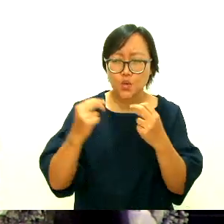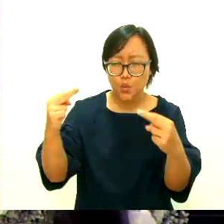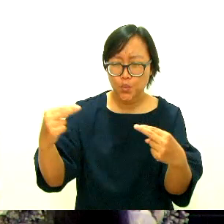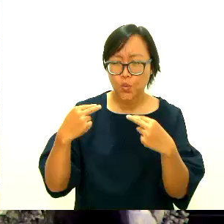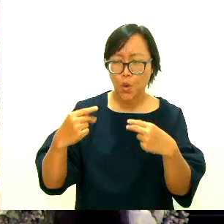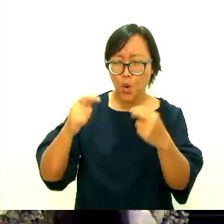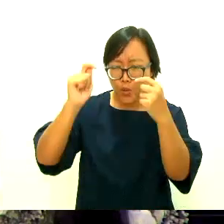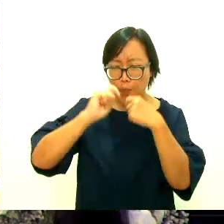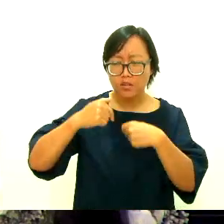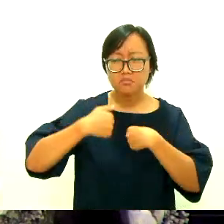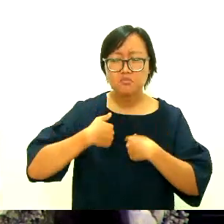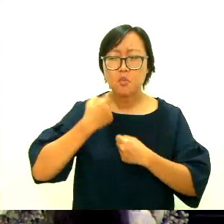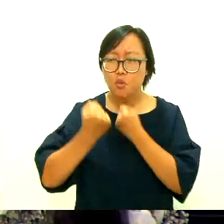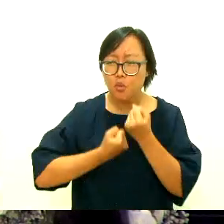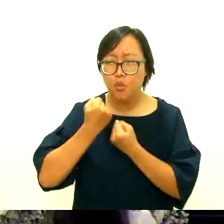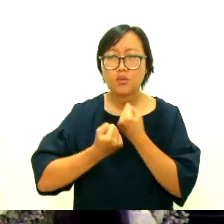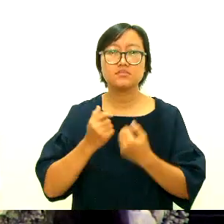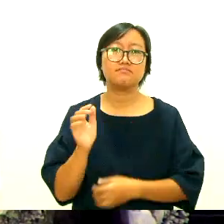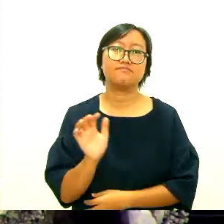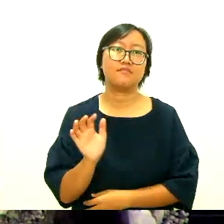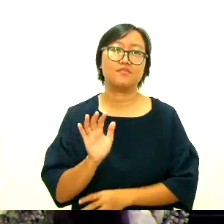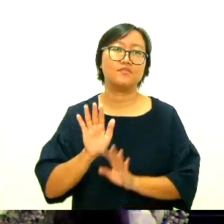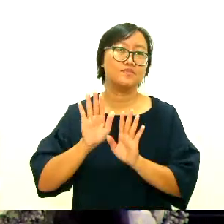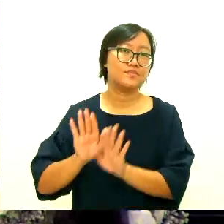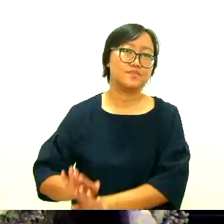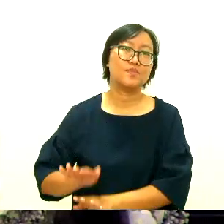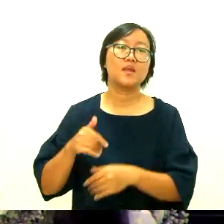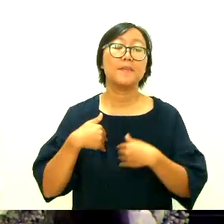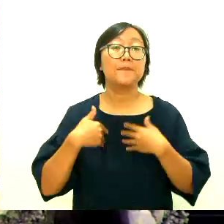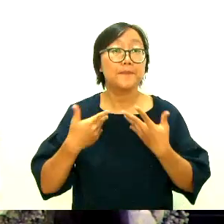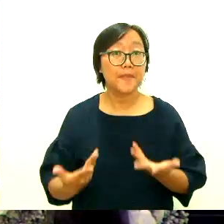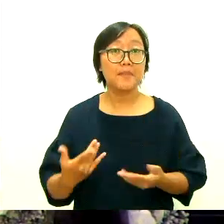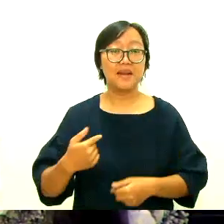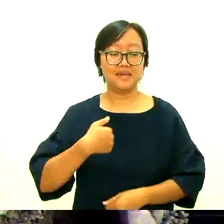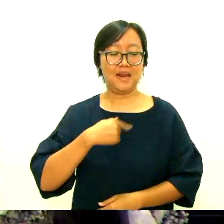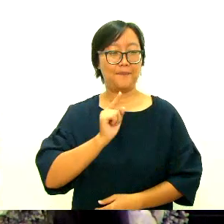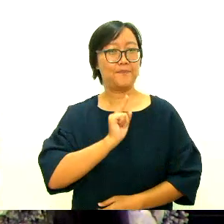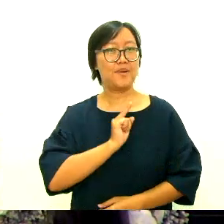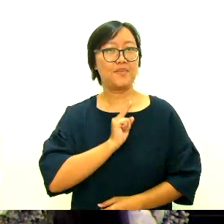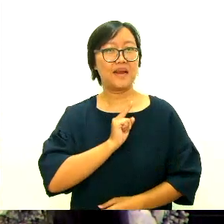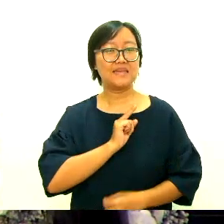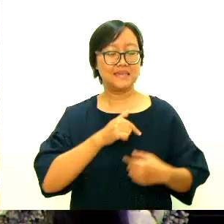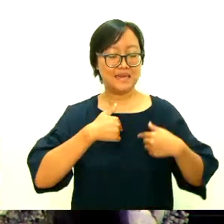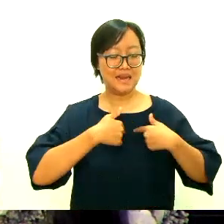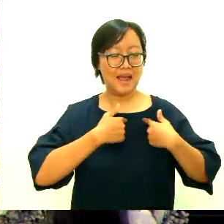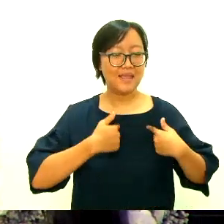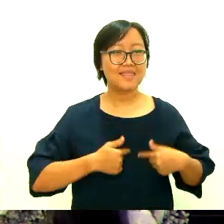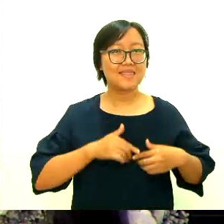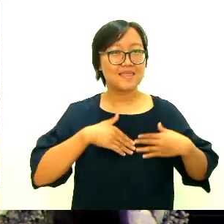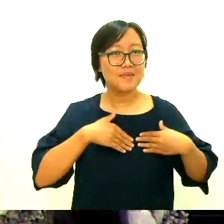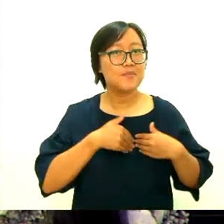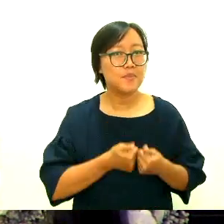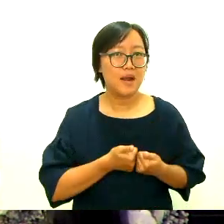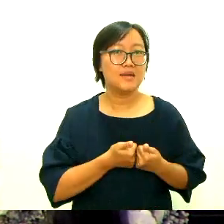saudara-saudari kita imbangi Kehormatan dan kebanggaan pribadi dengan kerendahan hati dan kemurahan hati